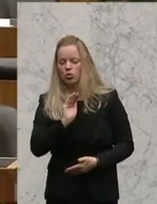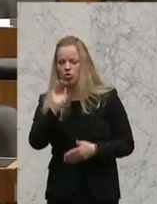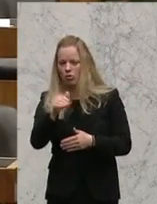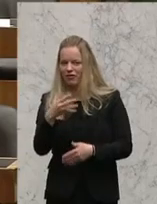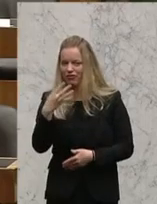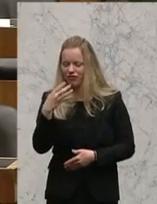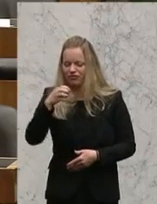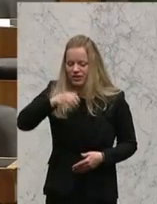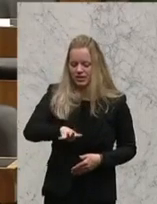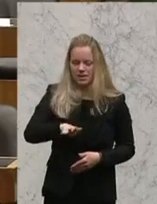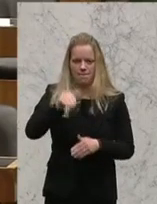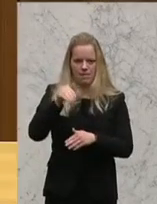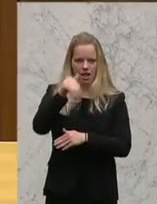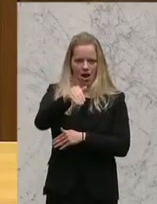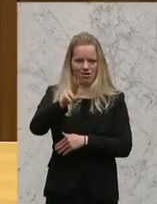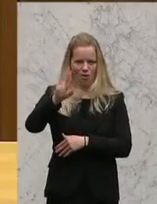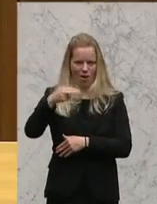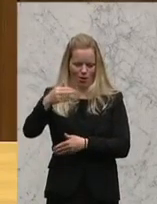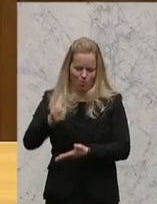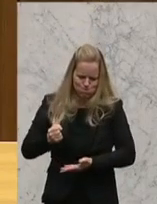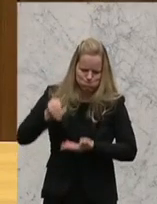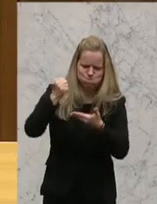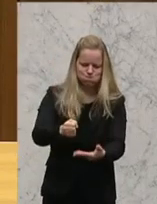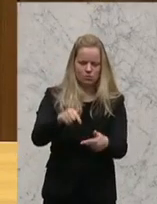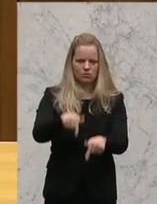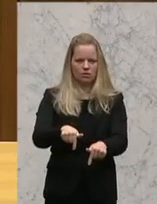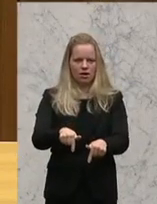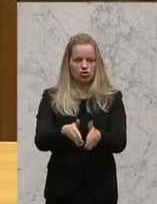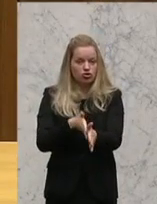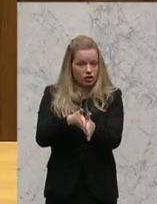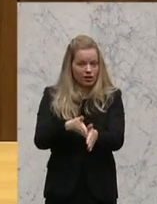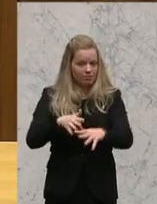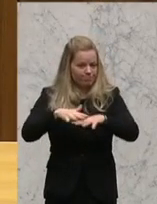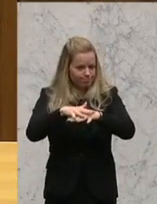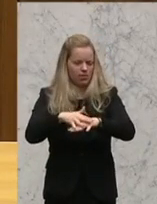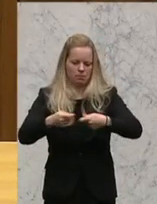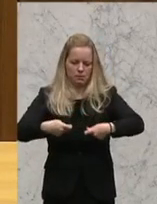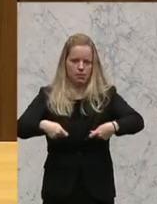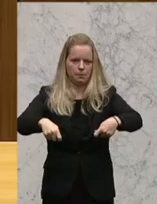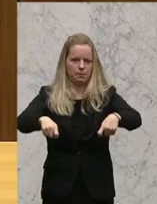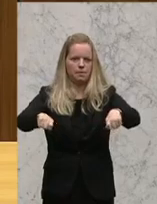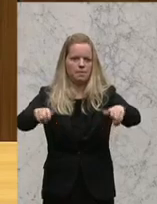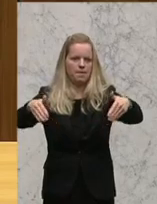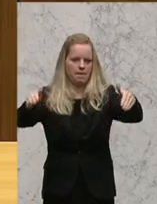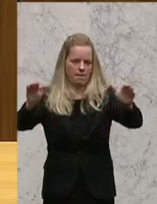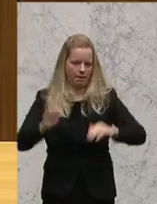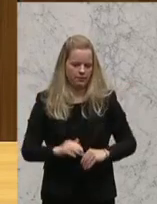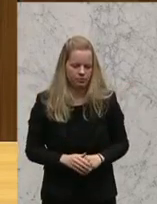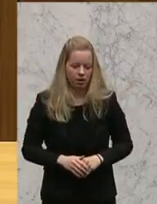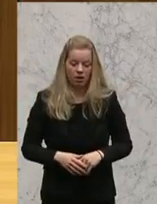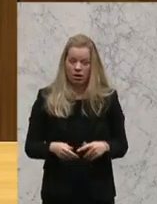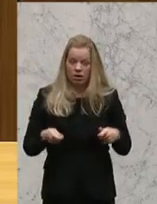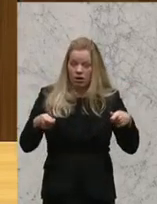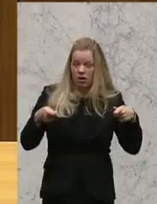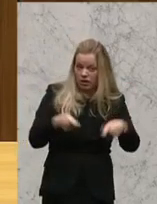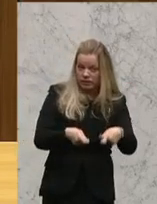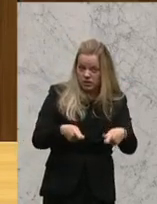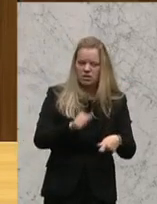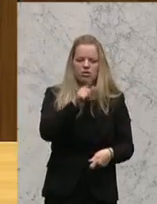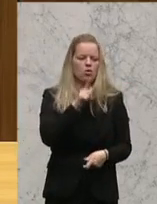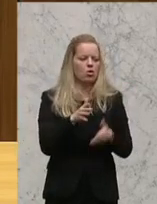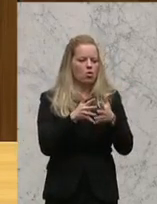den Ausbau der Bahn weiter investiert. Aber investiert, sehr geehrte Damen und Herren, wird nicht nur in